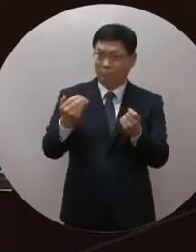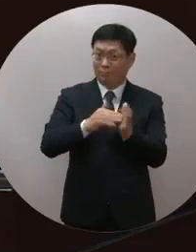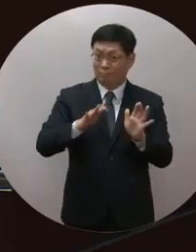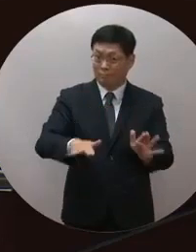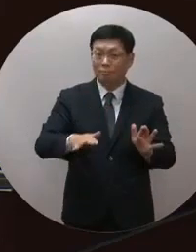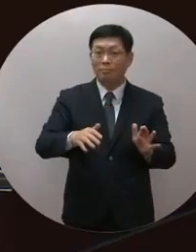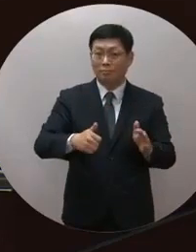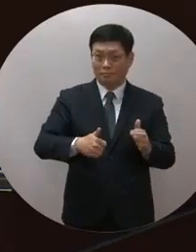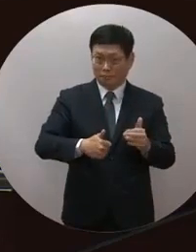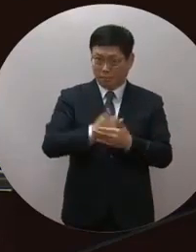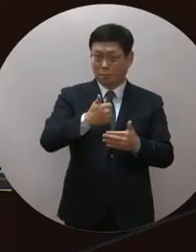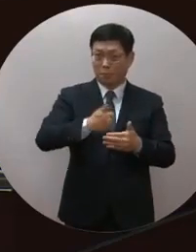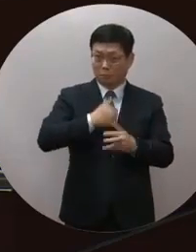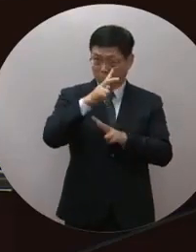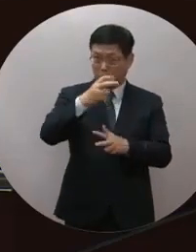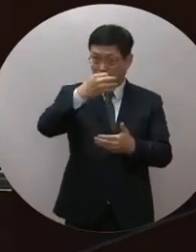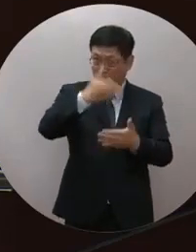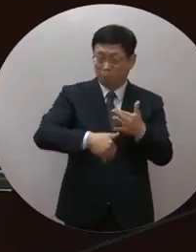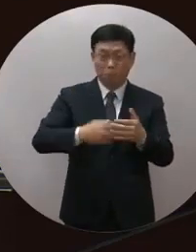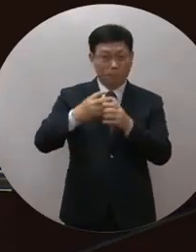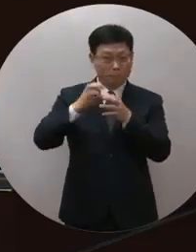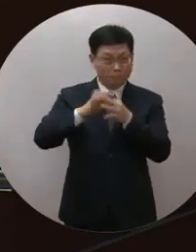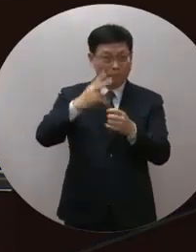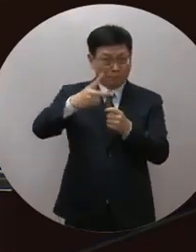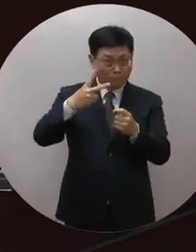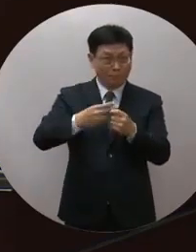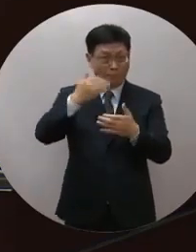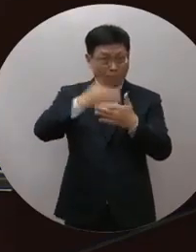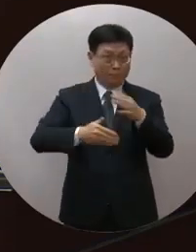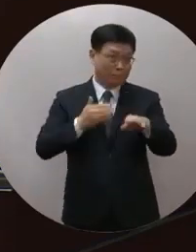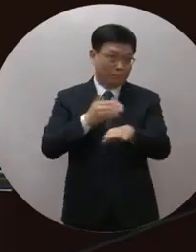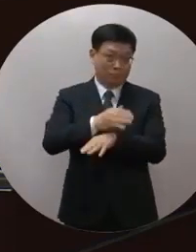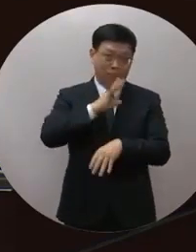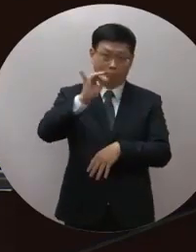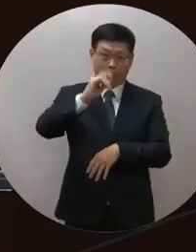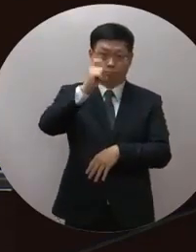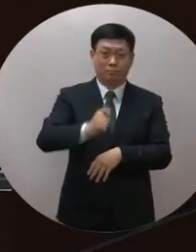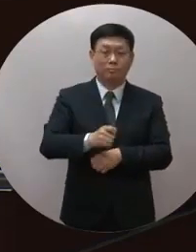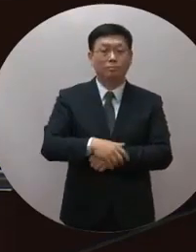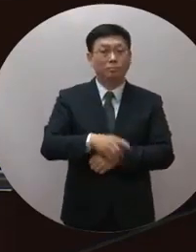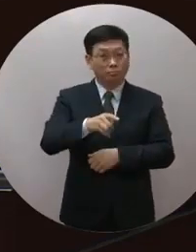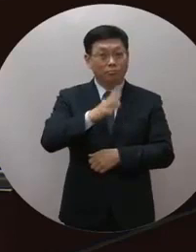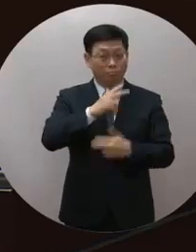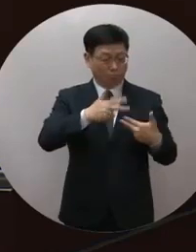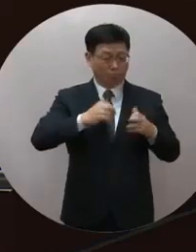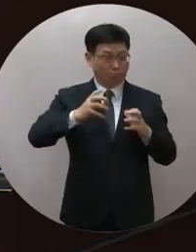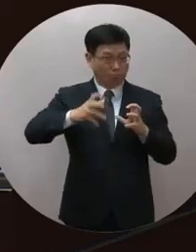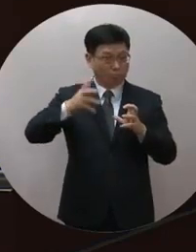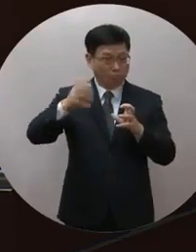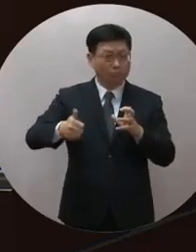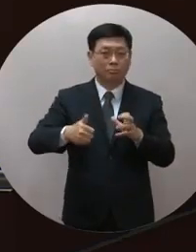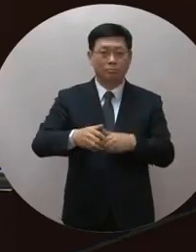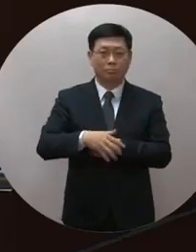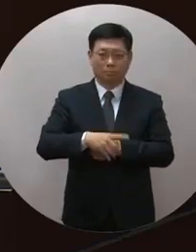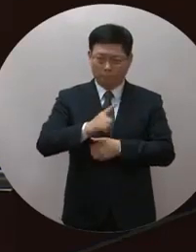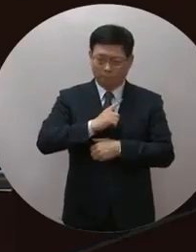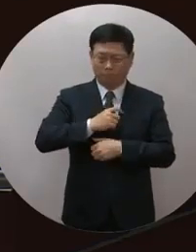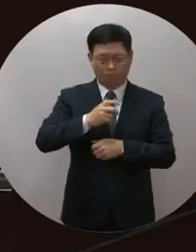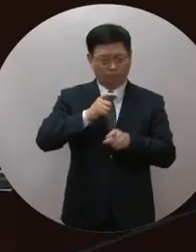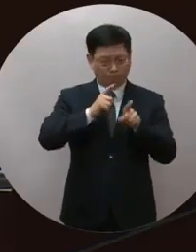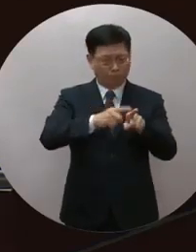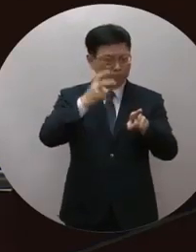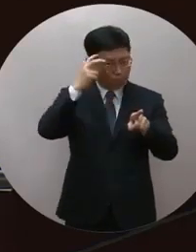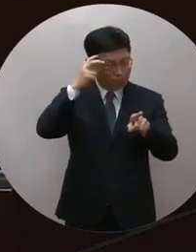来有剩余，连续两年剩余超过千亿，这是蔡总统一再坚